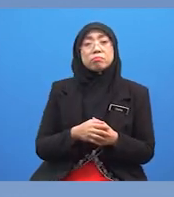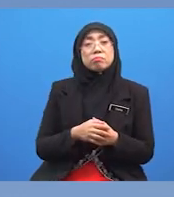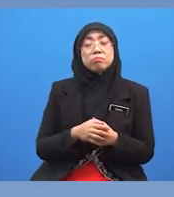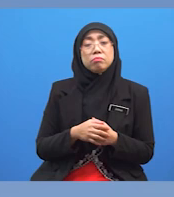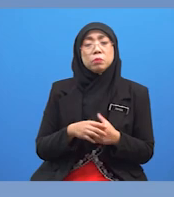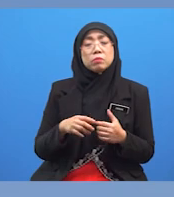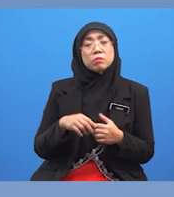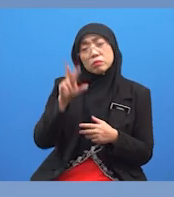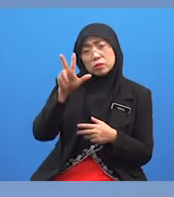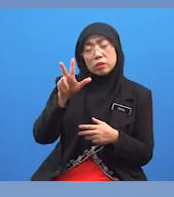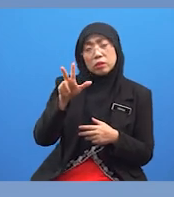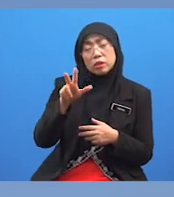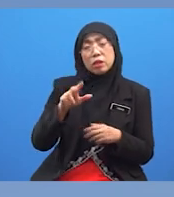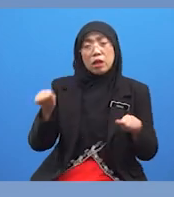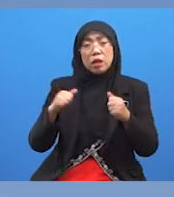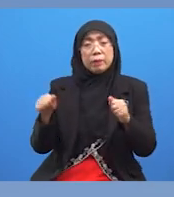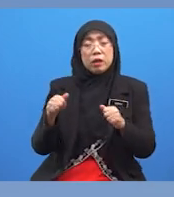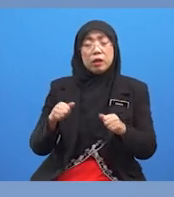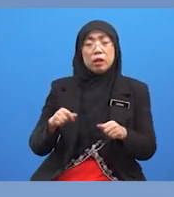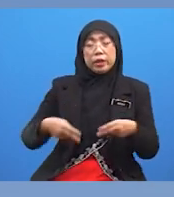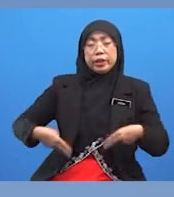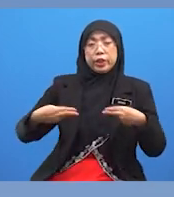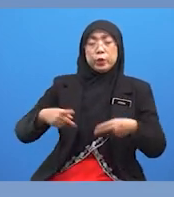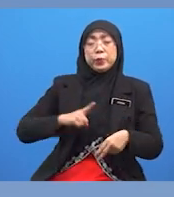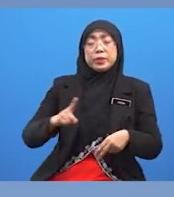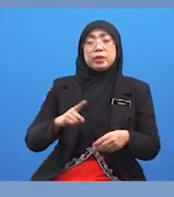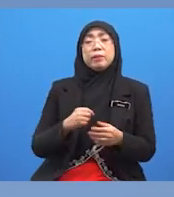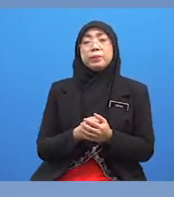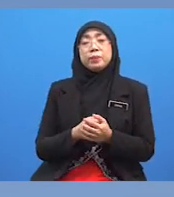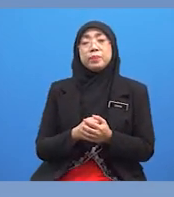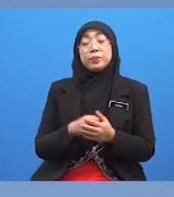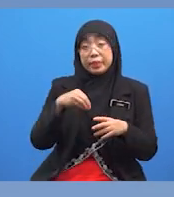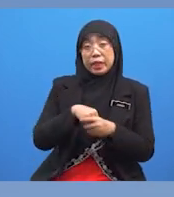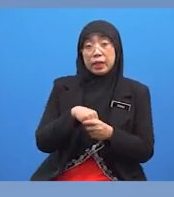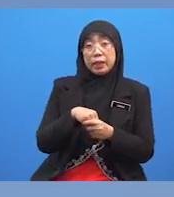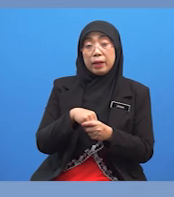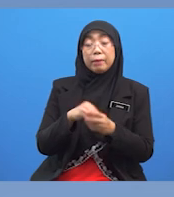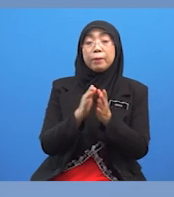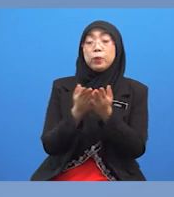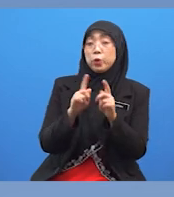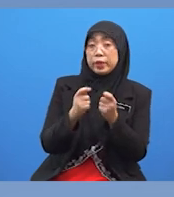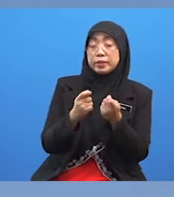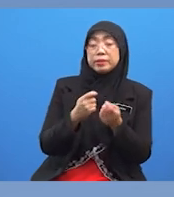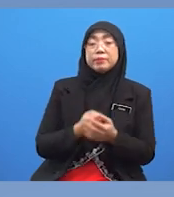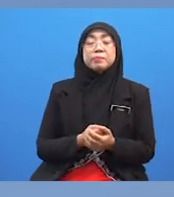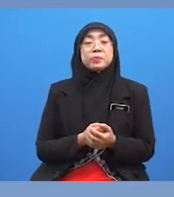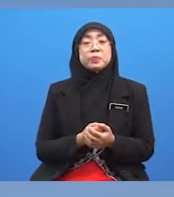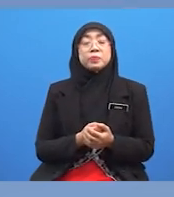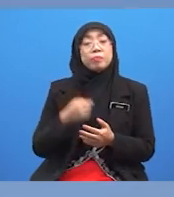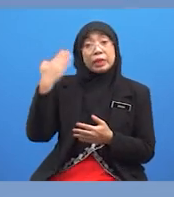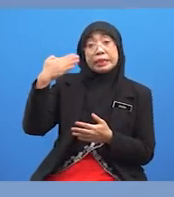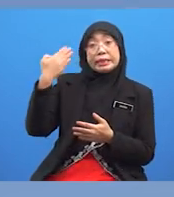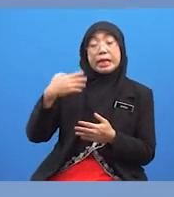nyatakan tiga amalan hidup beragama yang terdapat dalam teks Sulalatus Salatin Sejarah